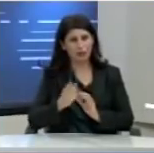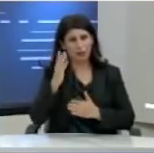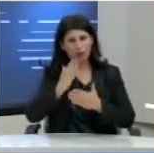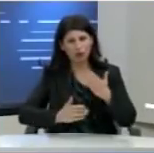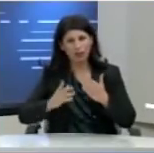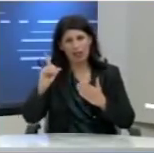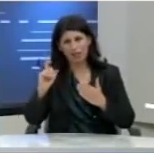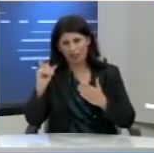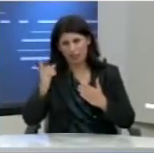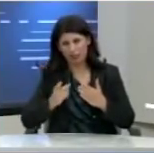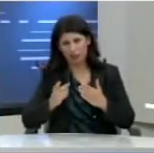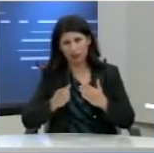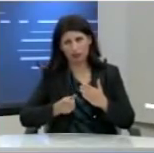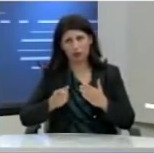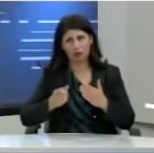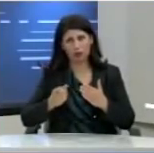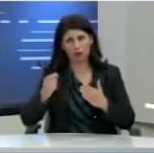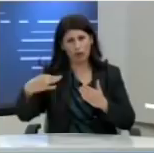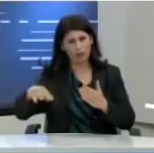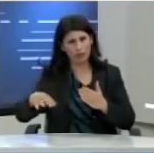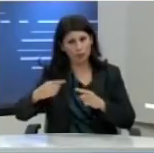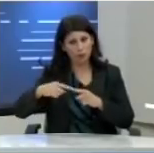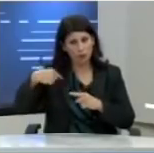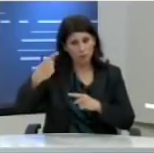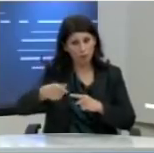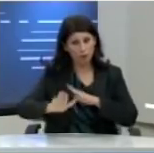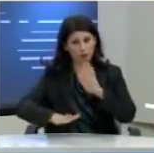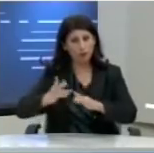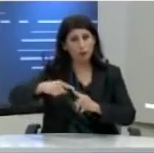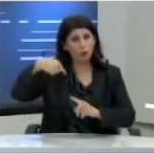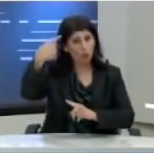για τους αδύναμους. Του χρόνου είναι το επόμενο βήμα.